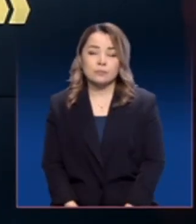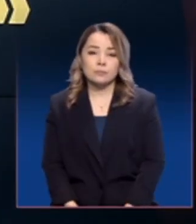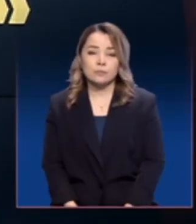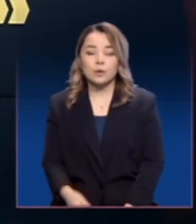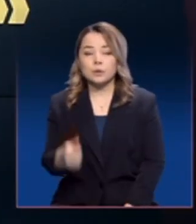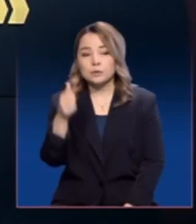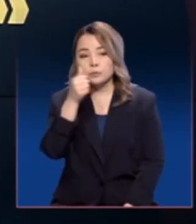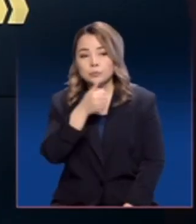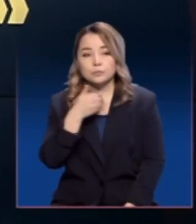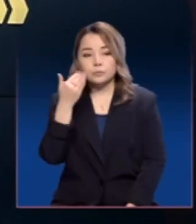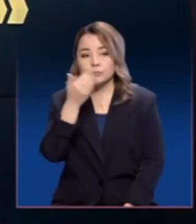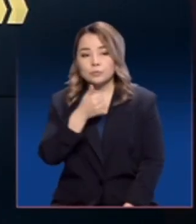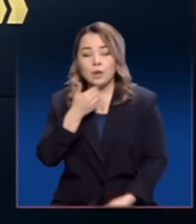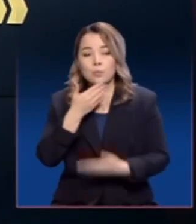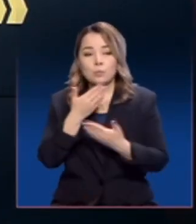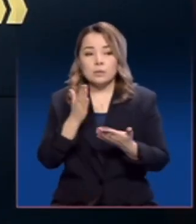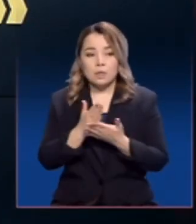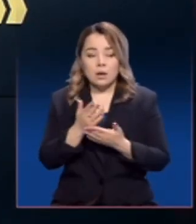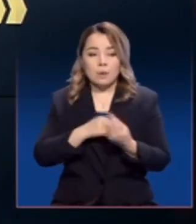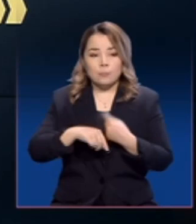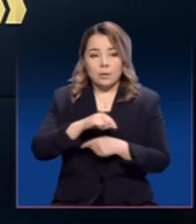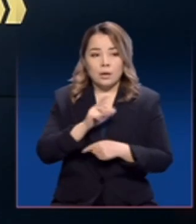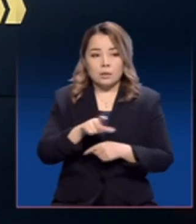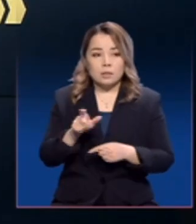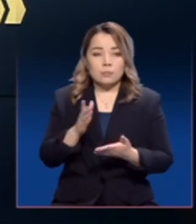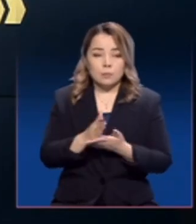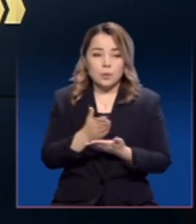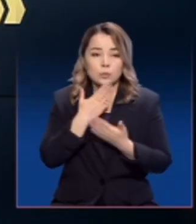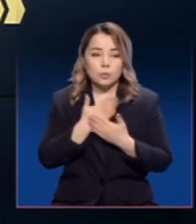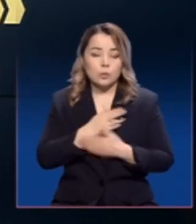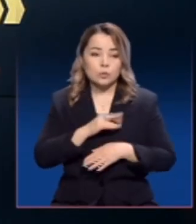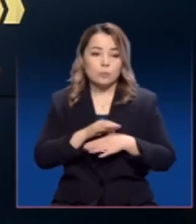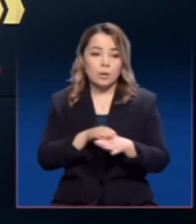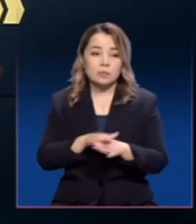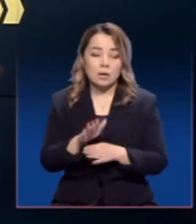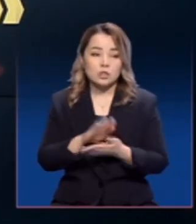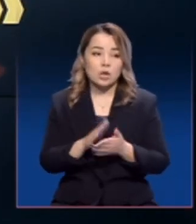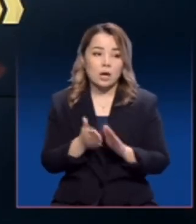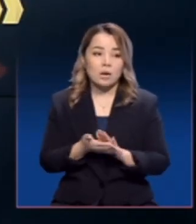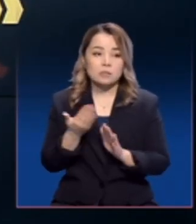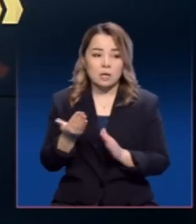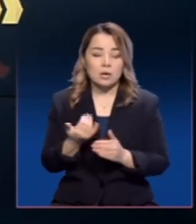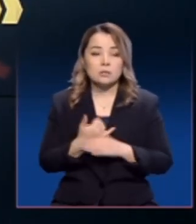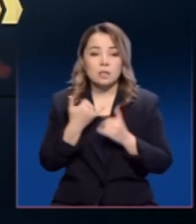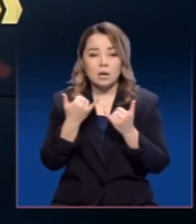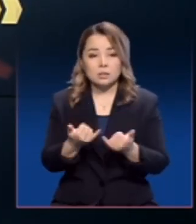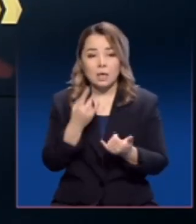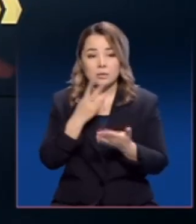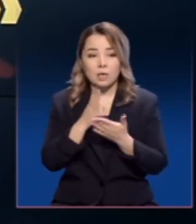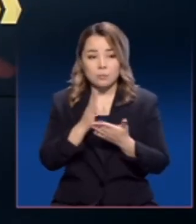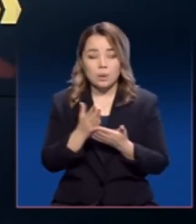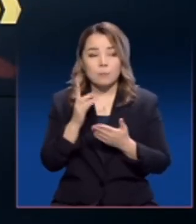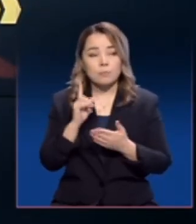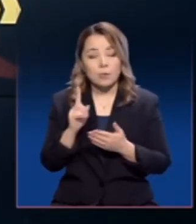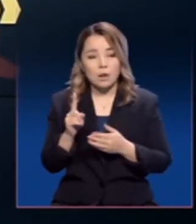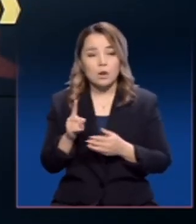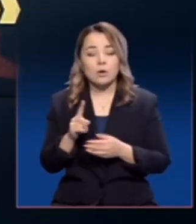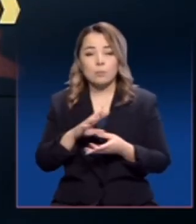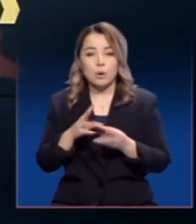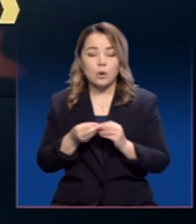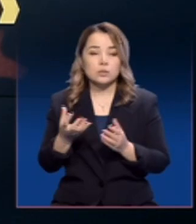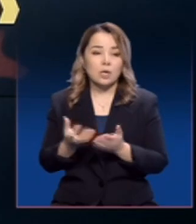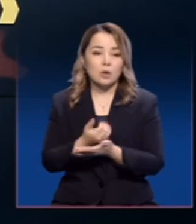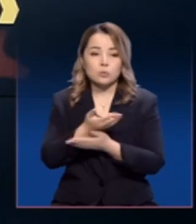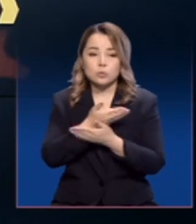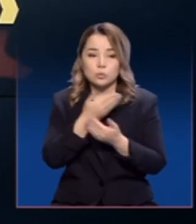Соңғы жылдары мемлекет тарапынан әйелдердің кәсіппен айналысуына, сүйіктісімен шұғылдануға жағдай жасалып келеді. Бірақ әлі де түйінін